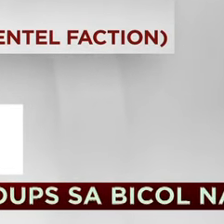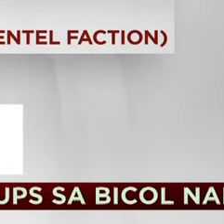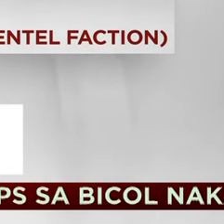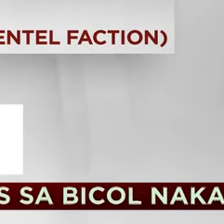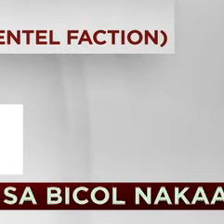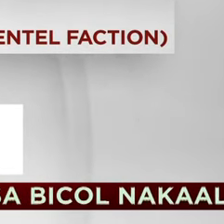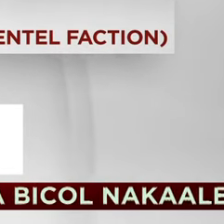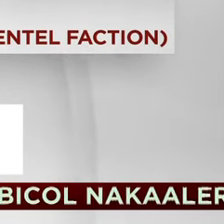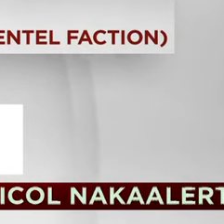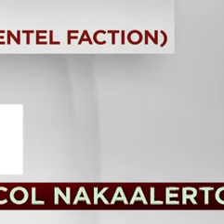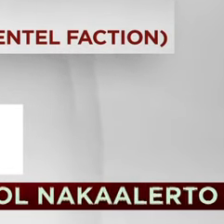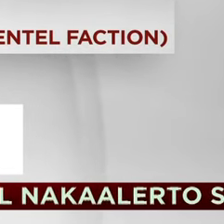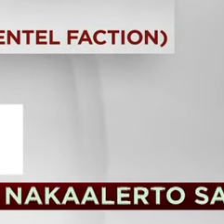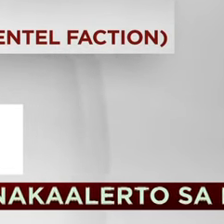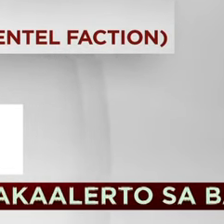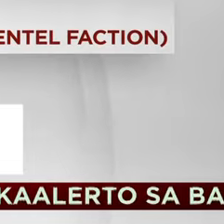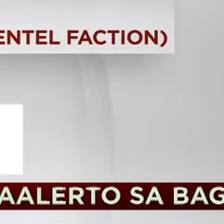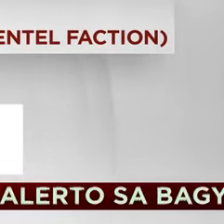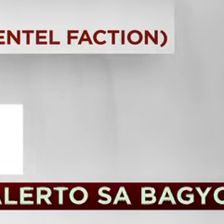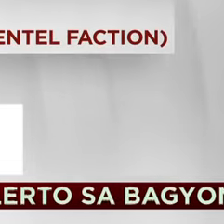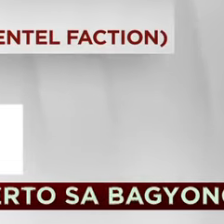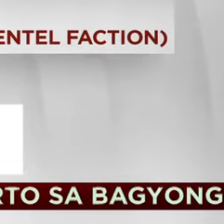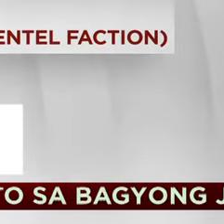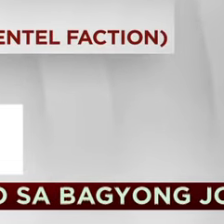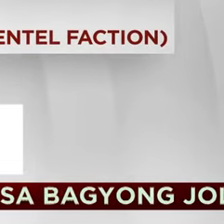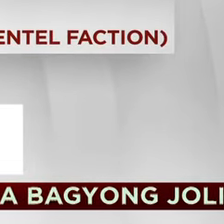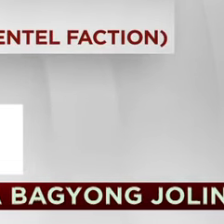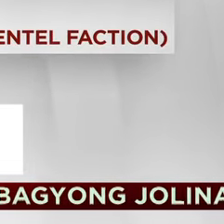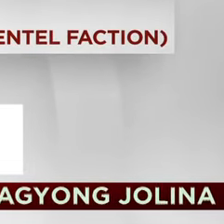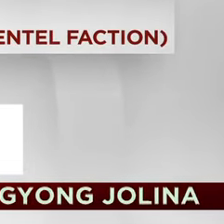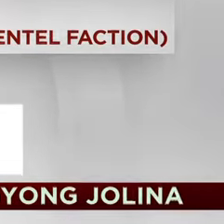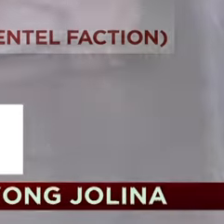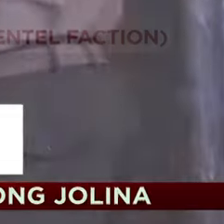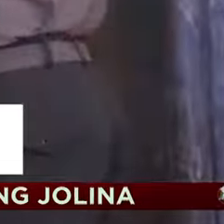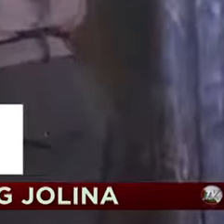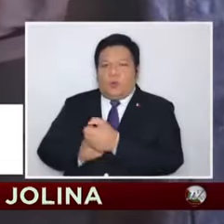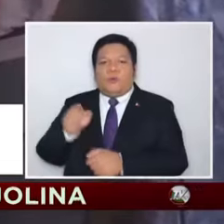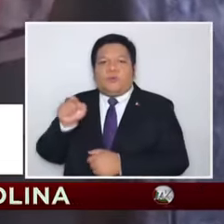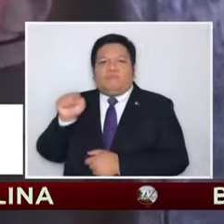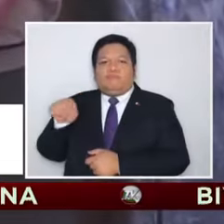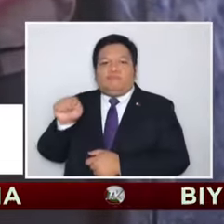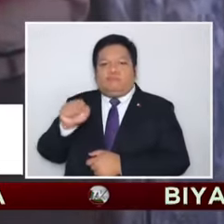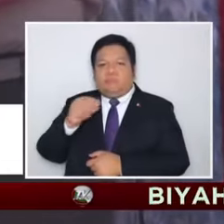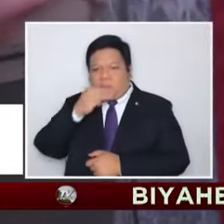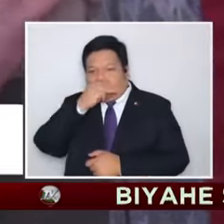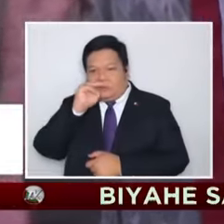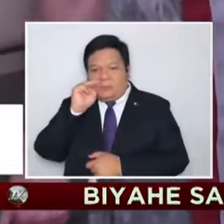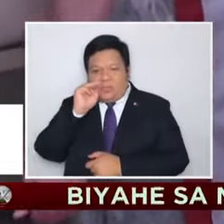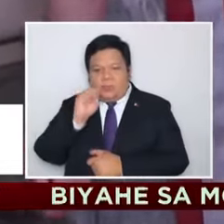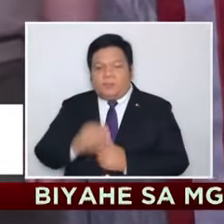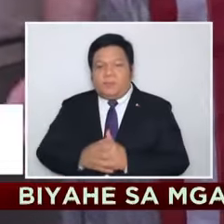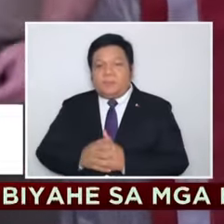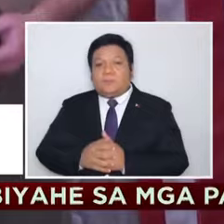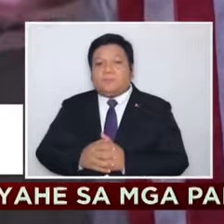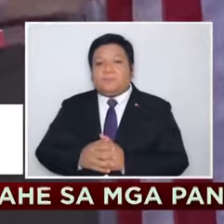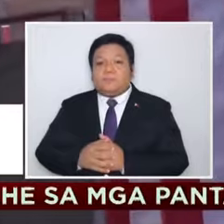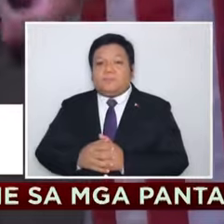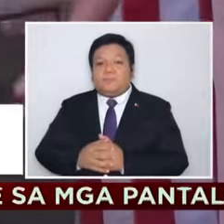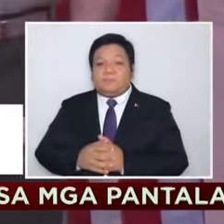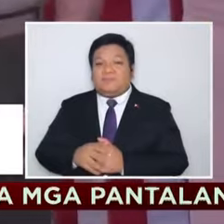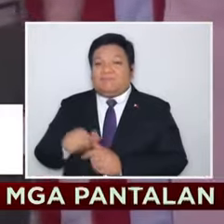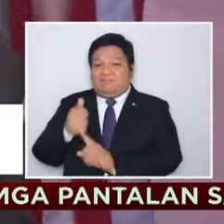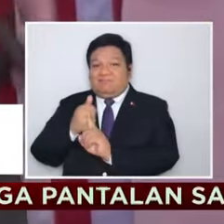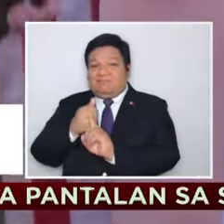patuloy naman ang suporta ng mga miyembro ng partido kay Senador Manny Pacquiao. Ipinagkibit-balikat naman ni Senator Manny Pacquiao